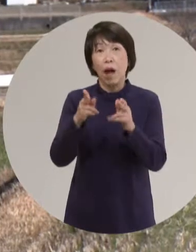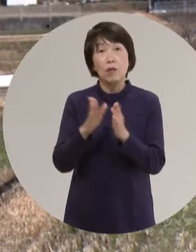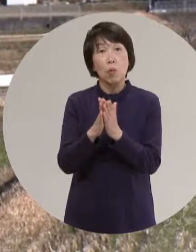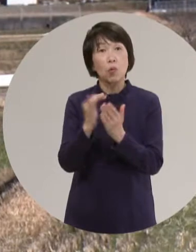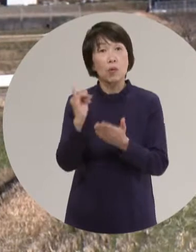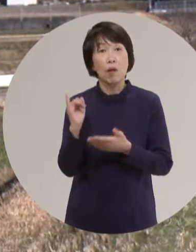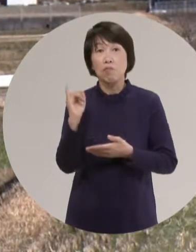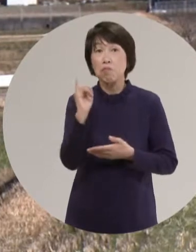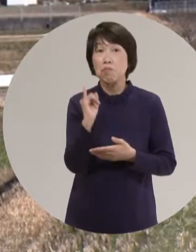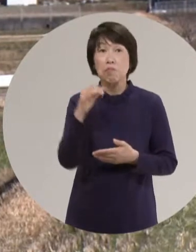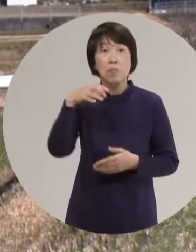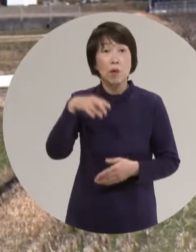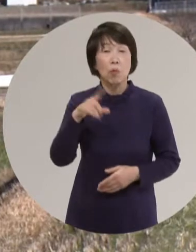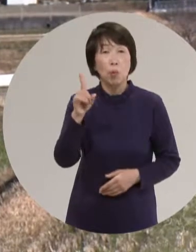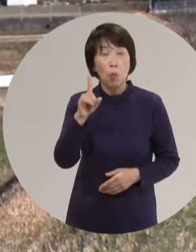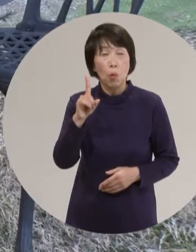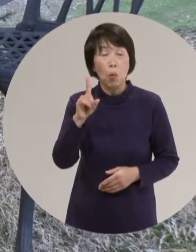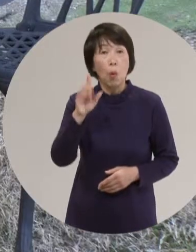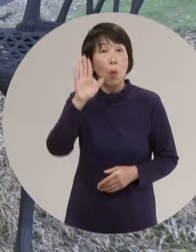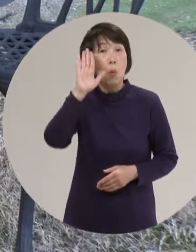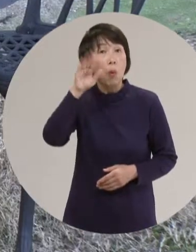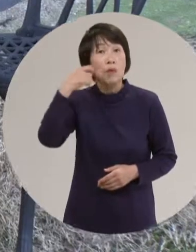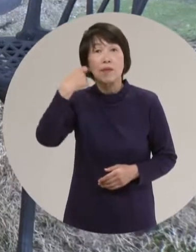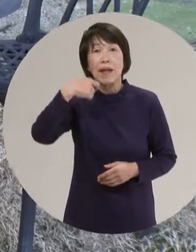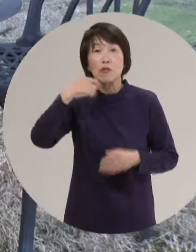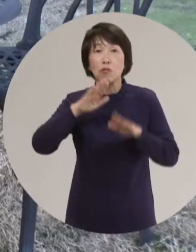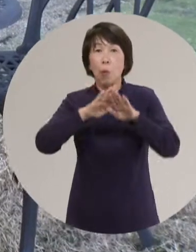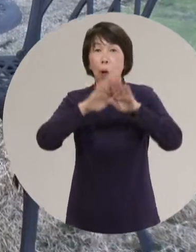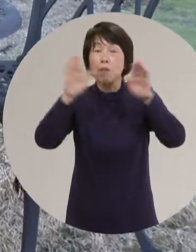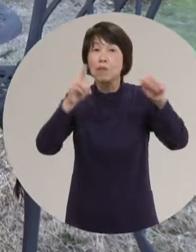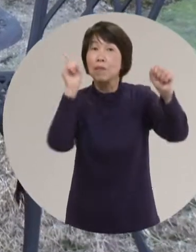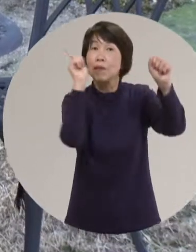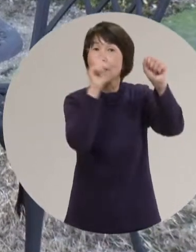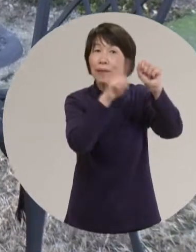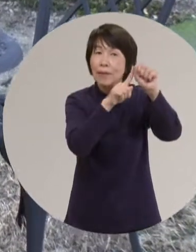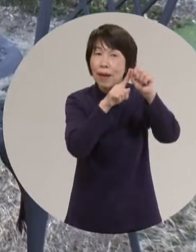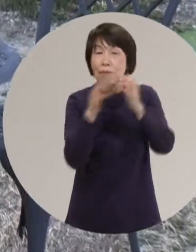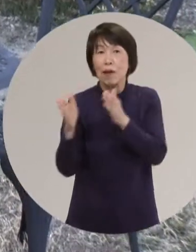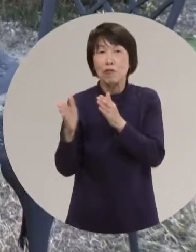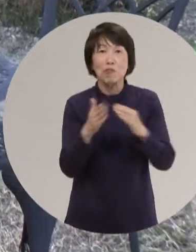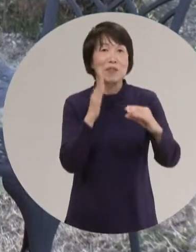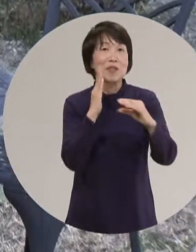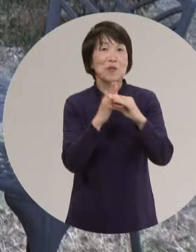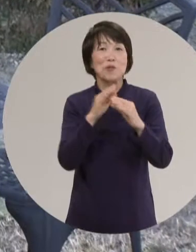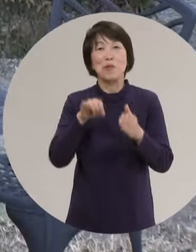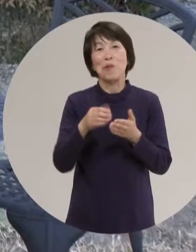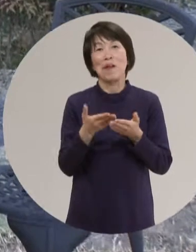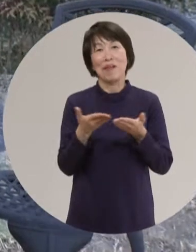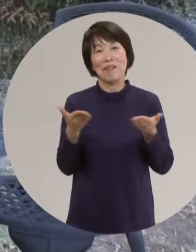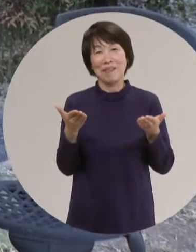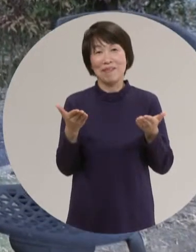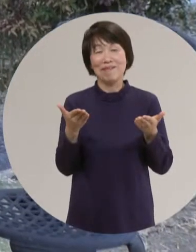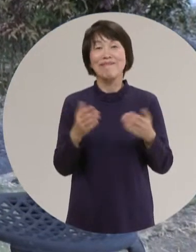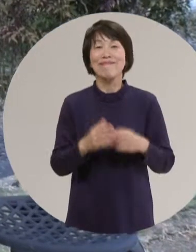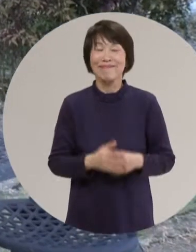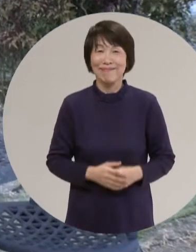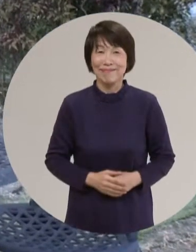橋本さんがやってきたのは今年夏のオープンを目指して開店の準備が進められているカ